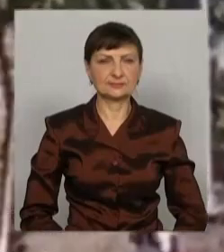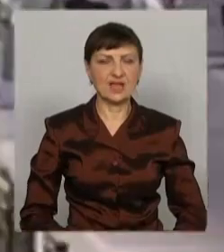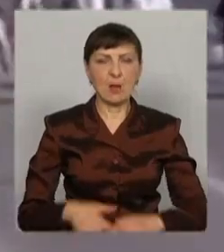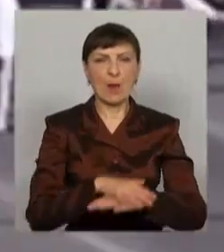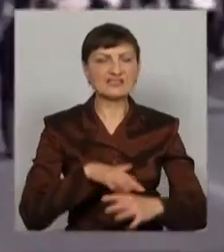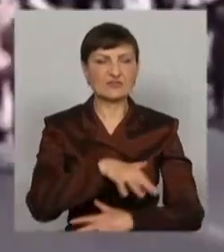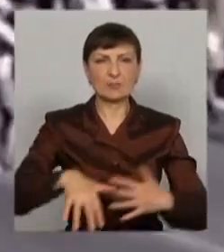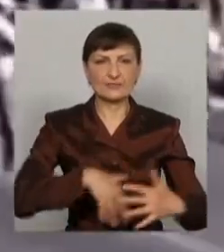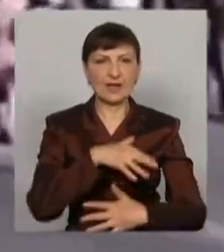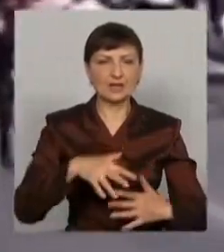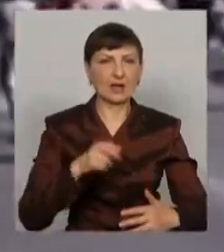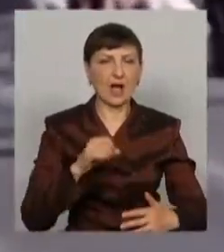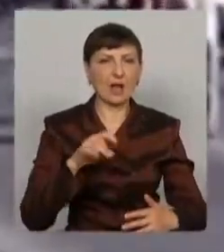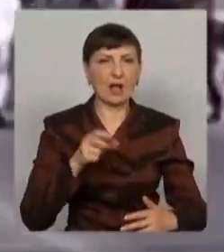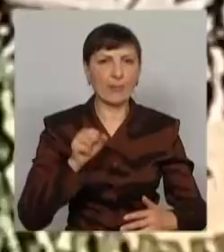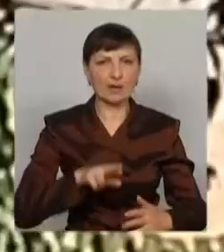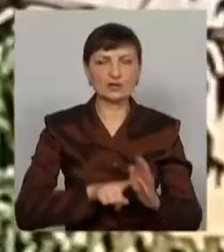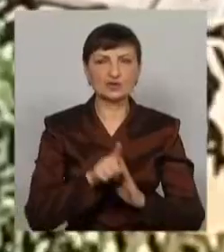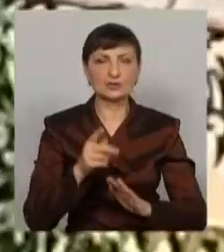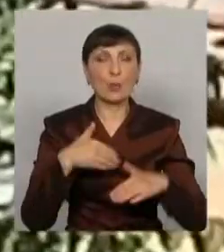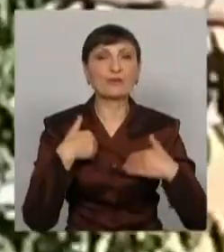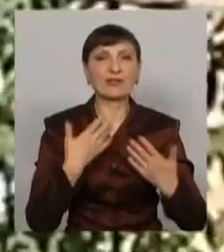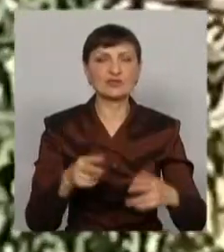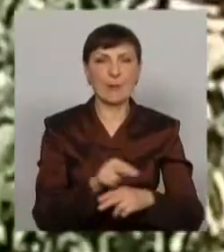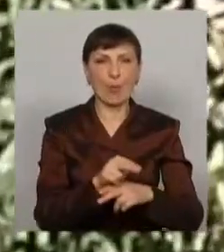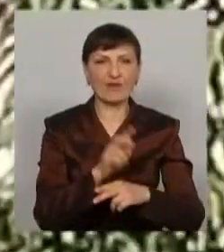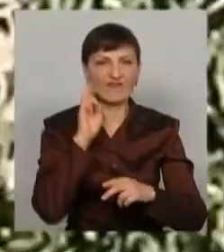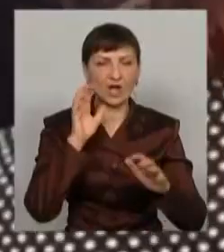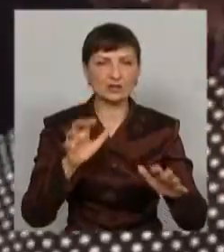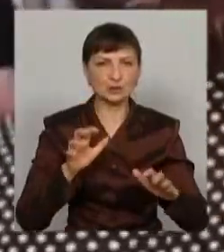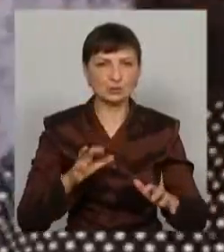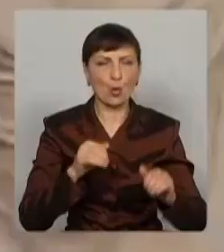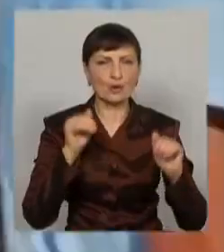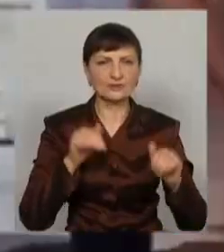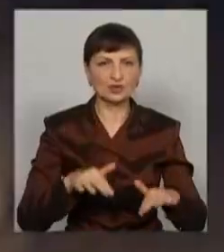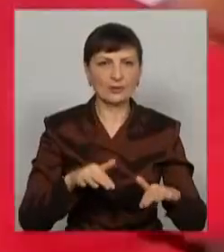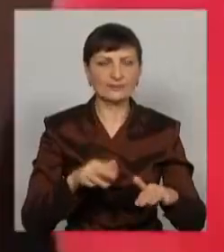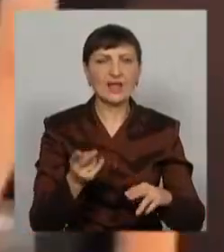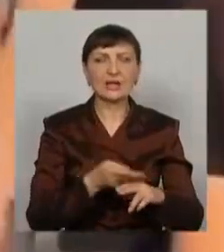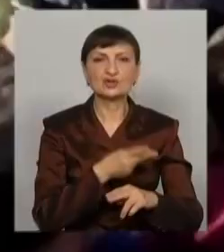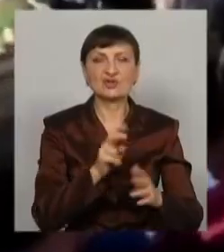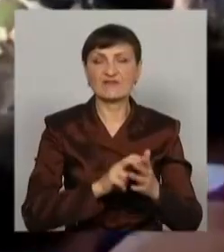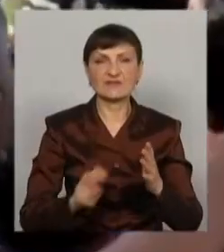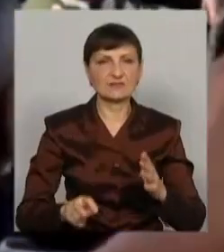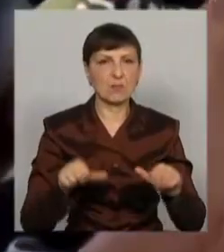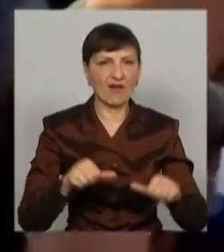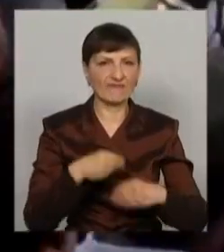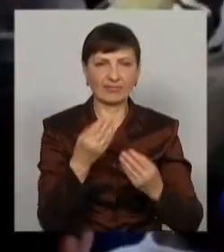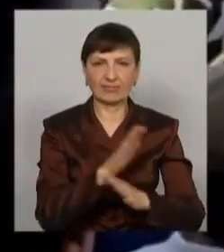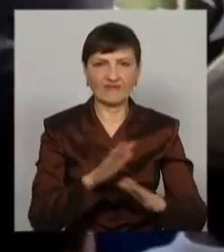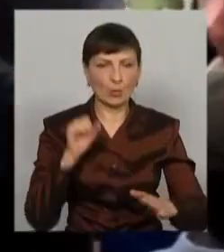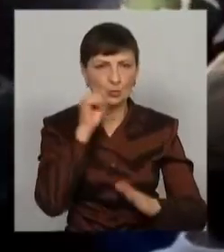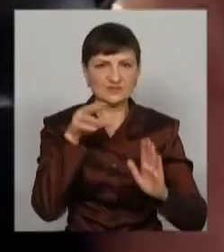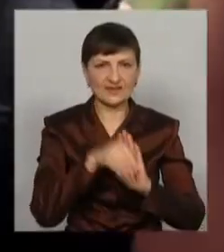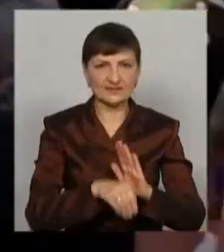Массовые беспорядки в Каракалпакстане начались после предложения поправок в Конституцию о лишении республики права на выход из состава Узбекистана. На